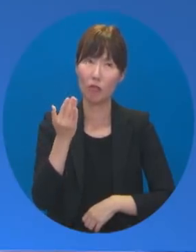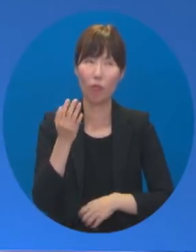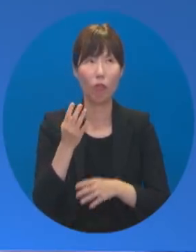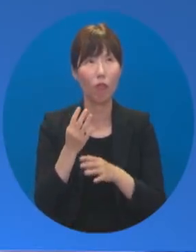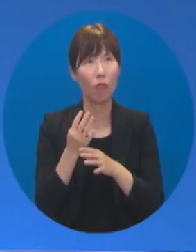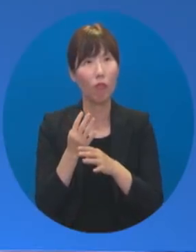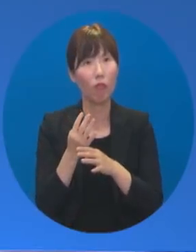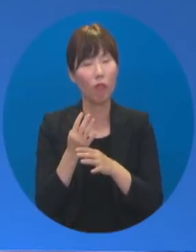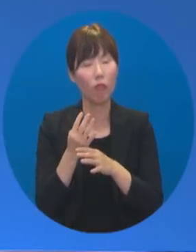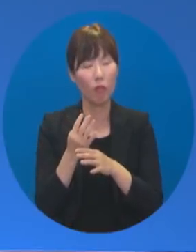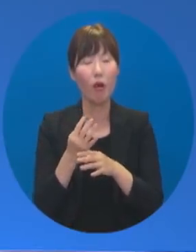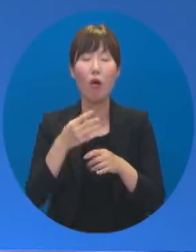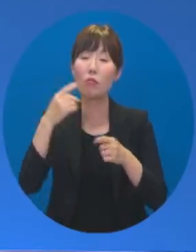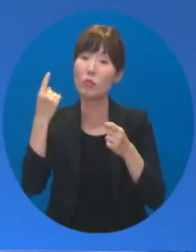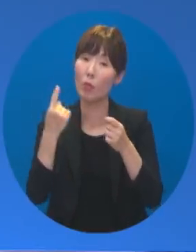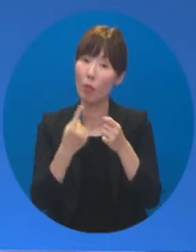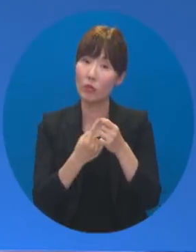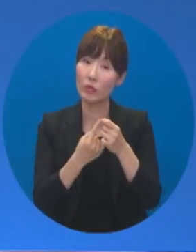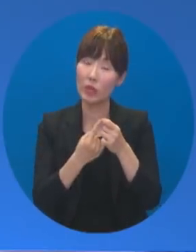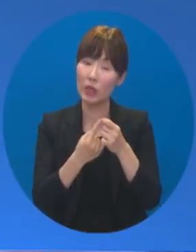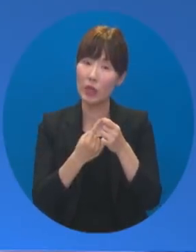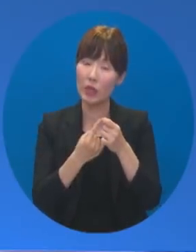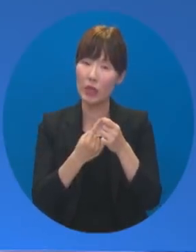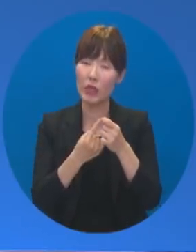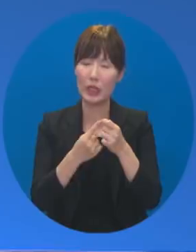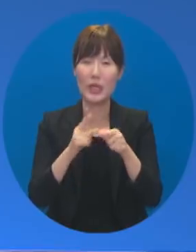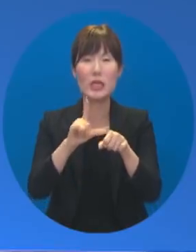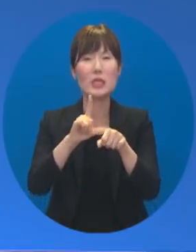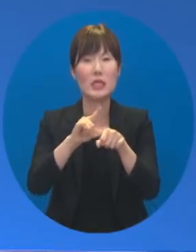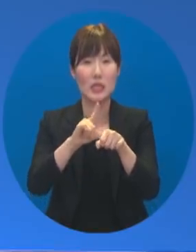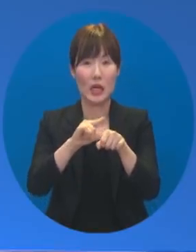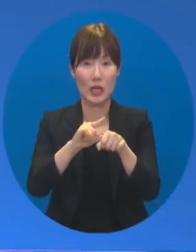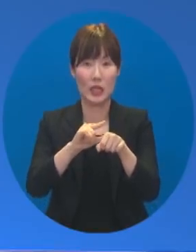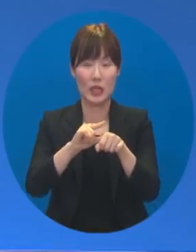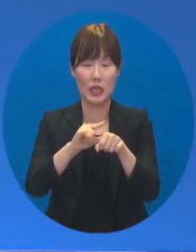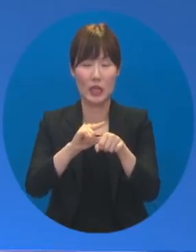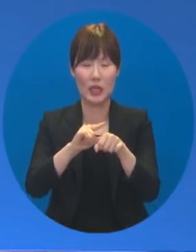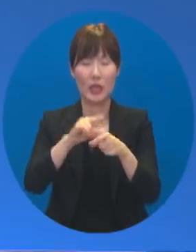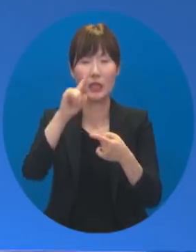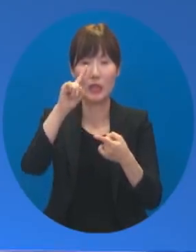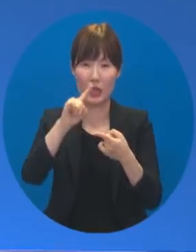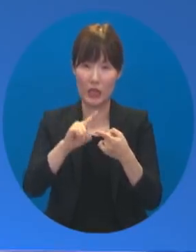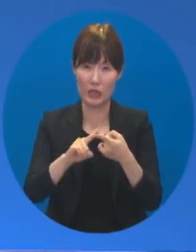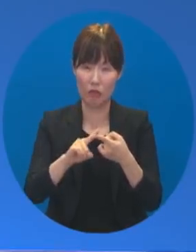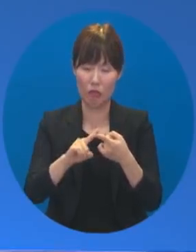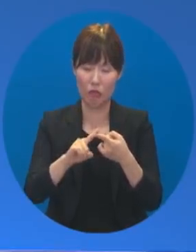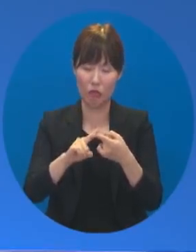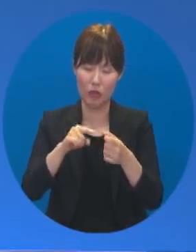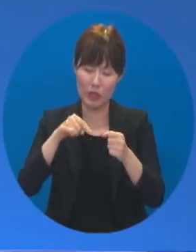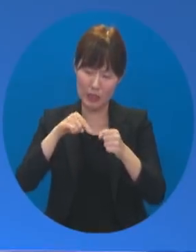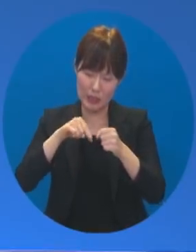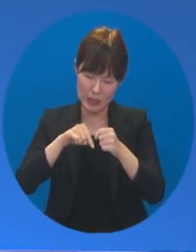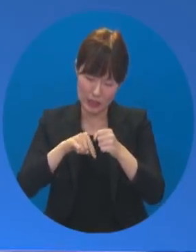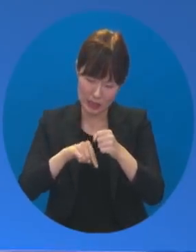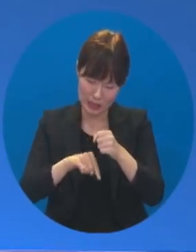번째는 시간에 대해서, 시간의 의미에 대해서 정말 깊이 깨닫게